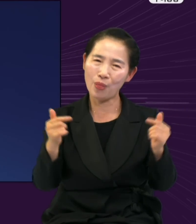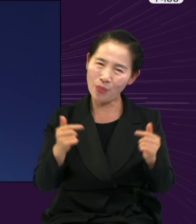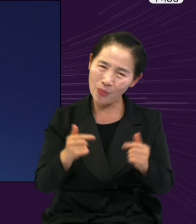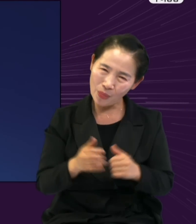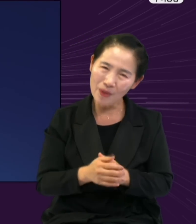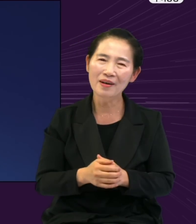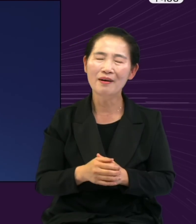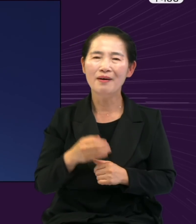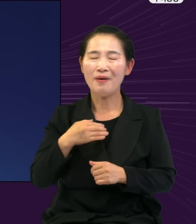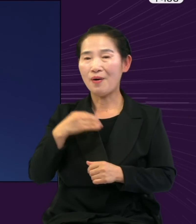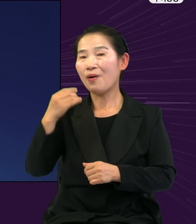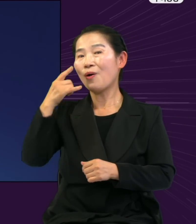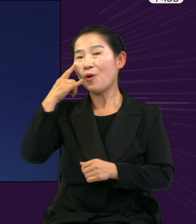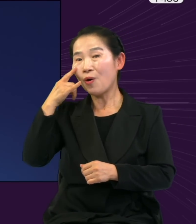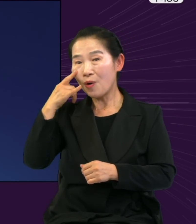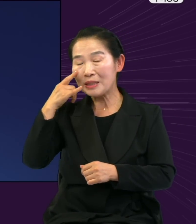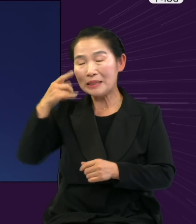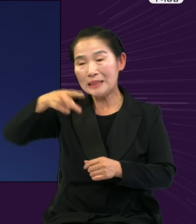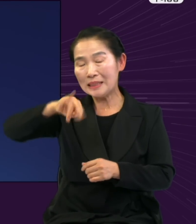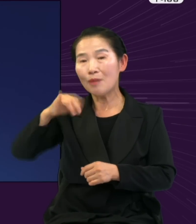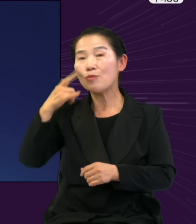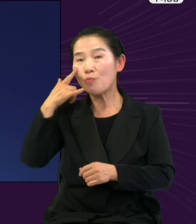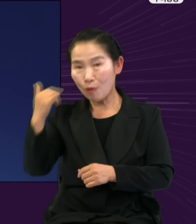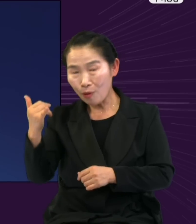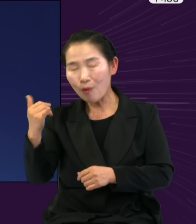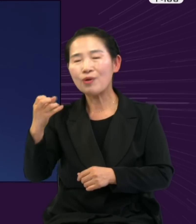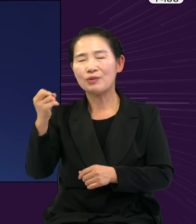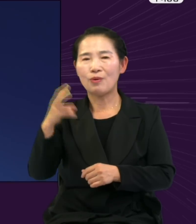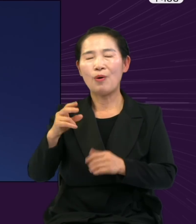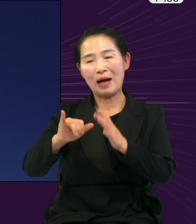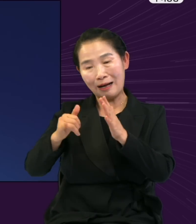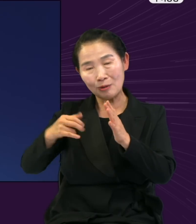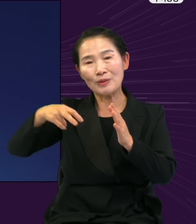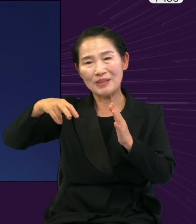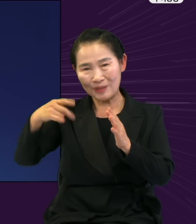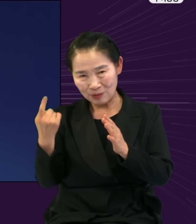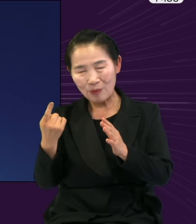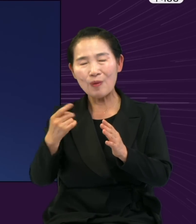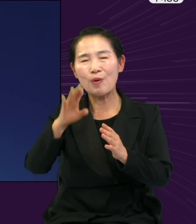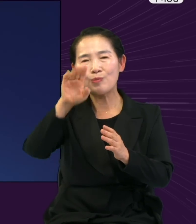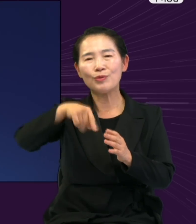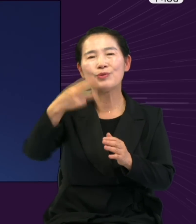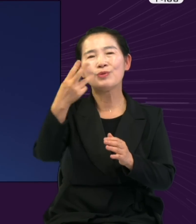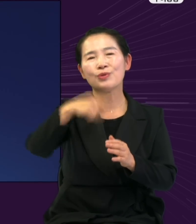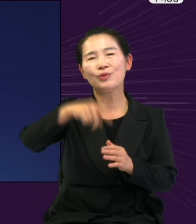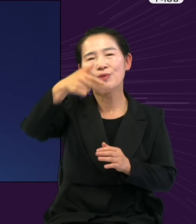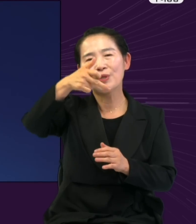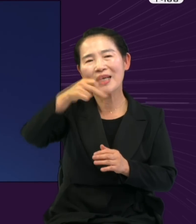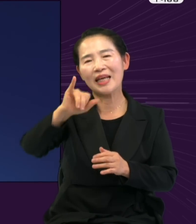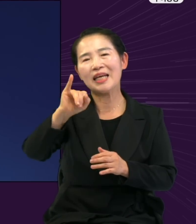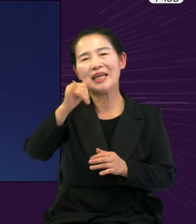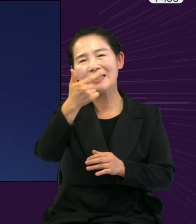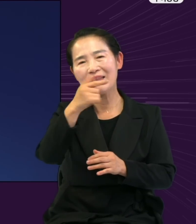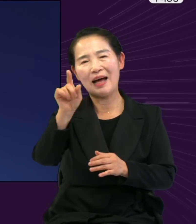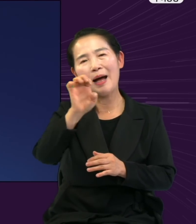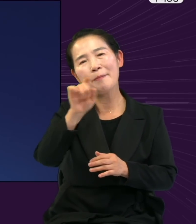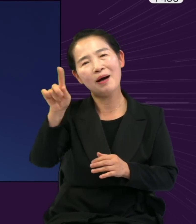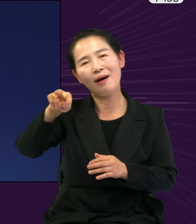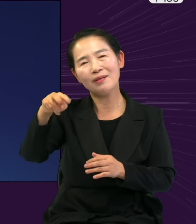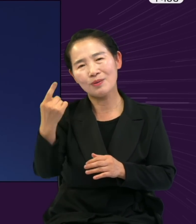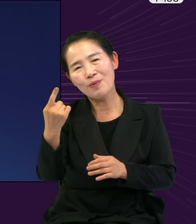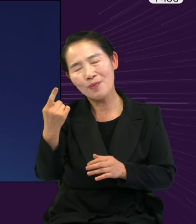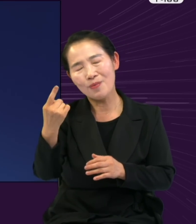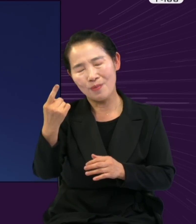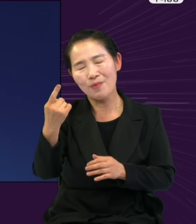시어머니도 그리고 시댁의 식구들도 부르키나파소를 다녀왔습니다. 가서 그가 사랑한 땅을